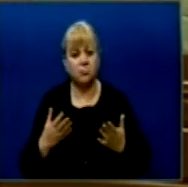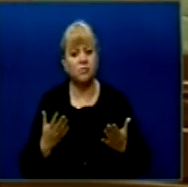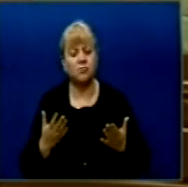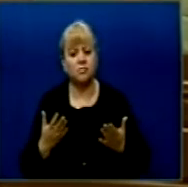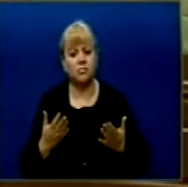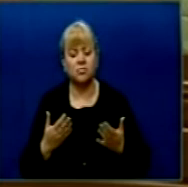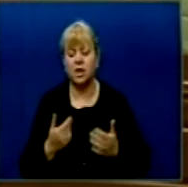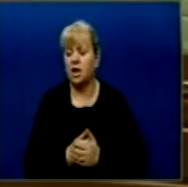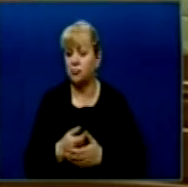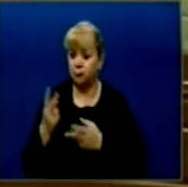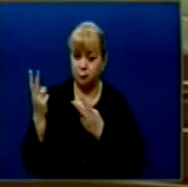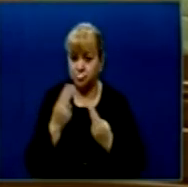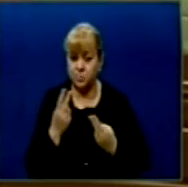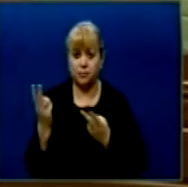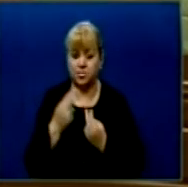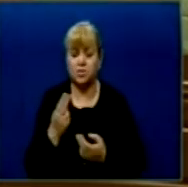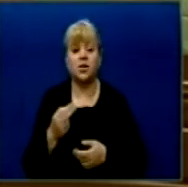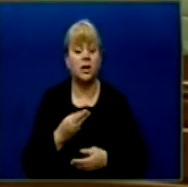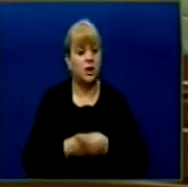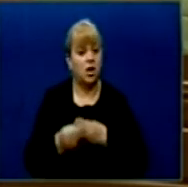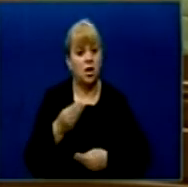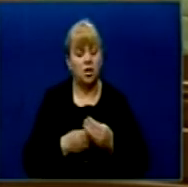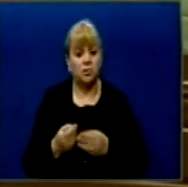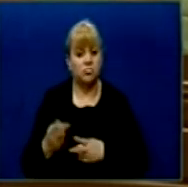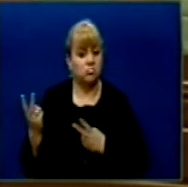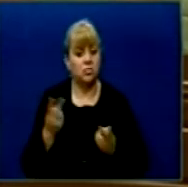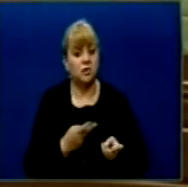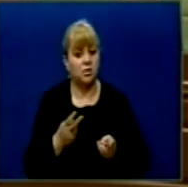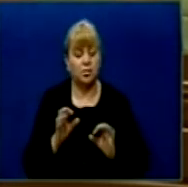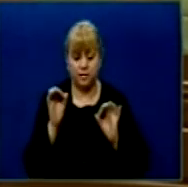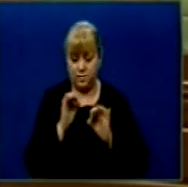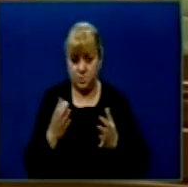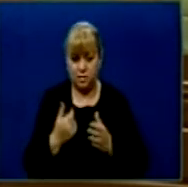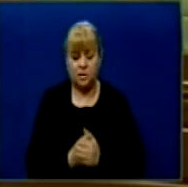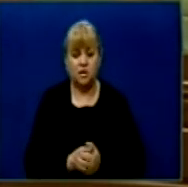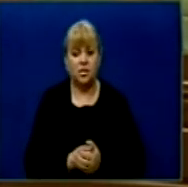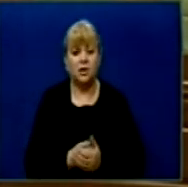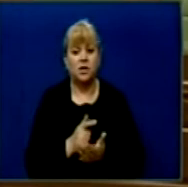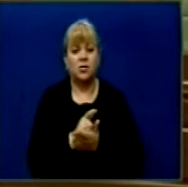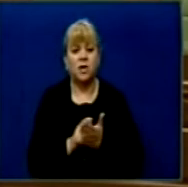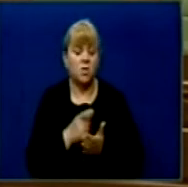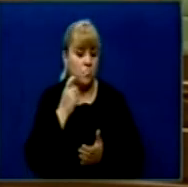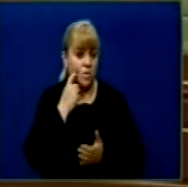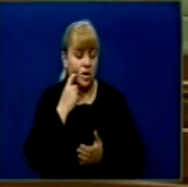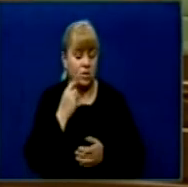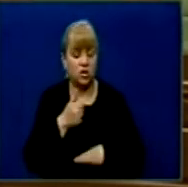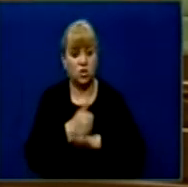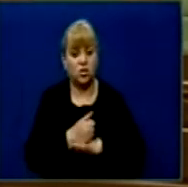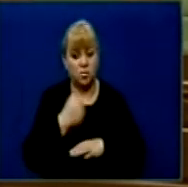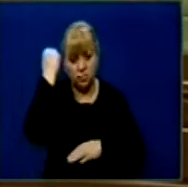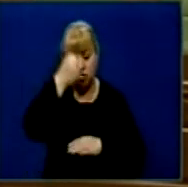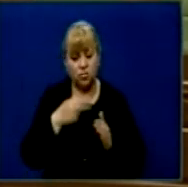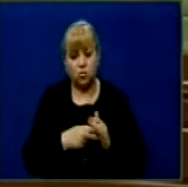masa që tërheqin investime nga jashtë huaja direkte, të do të zhvillojnë vendin kështu me radhë. Ndërkohë që sipas Bankës Qendrore të Kosovës, në vitin